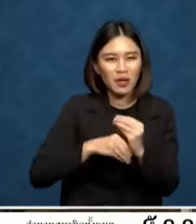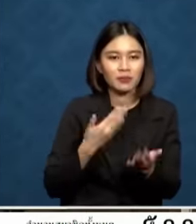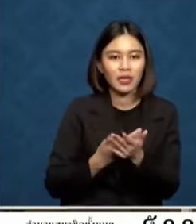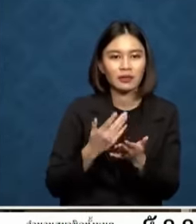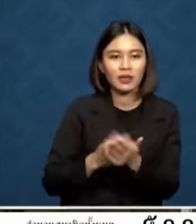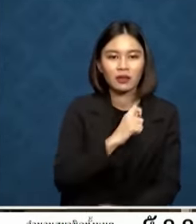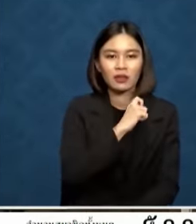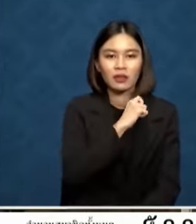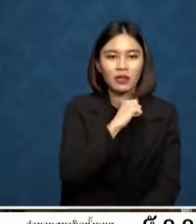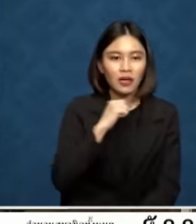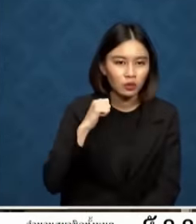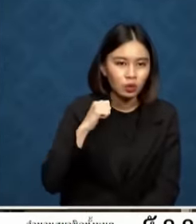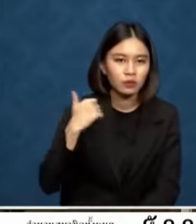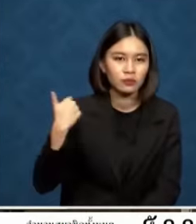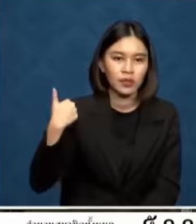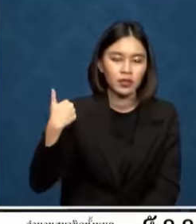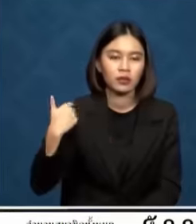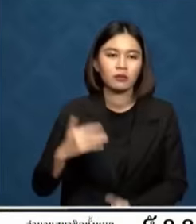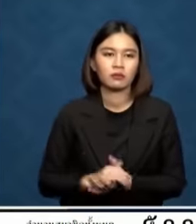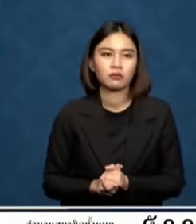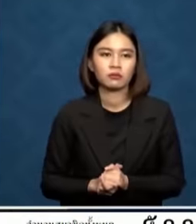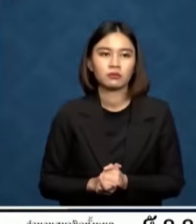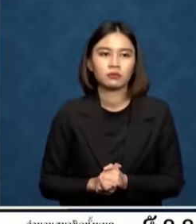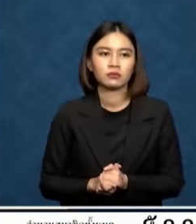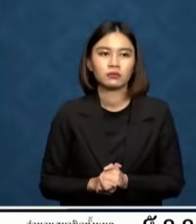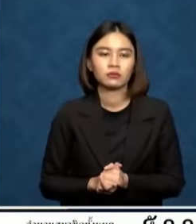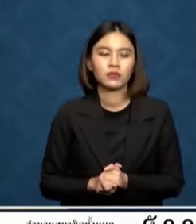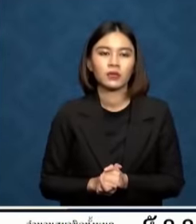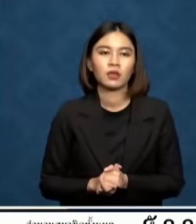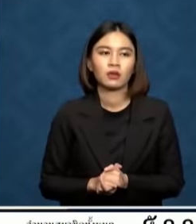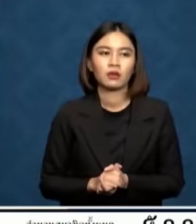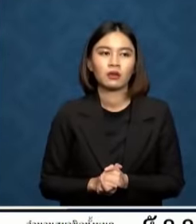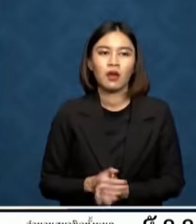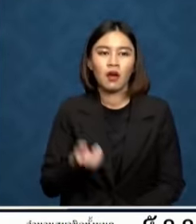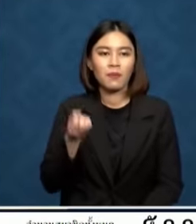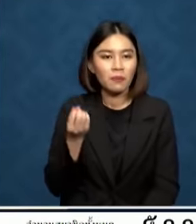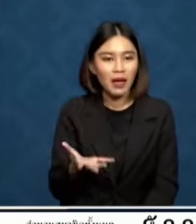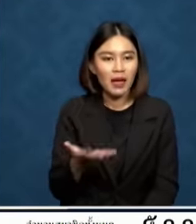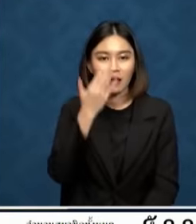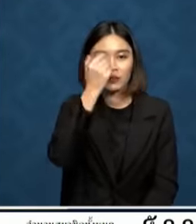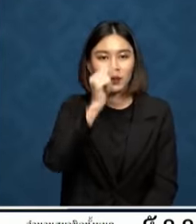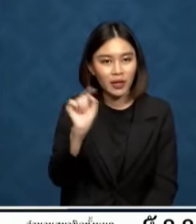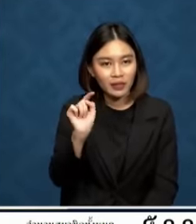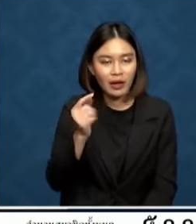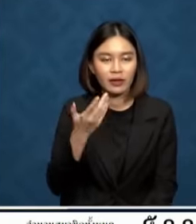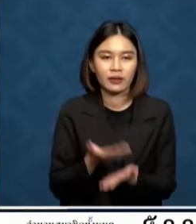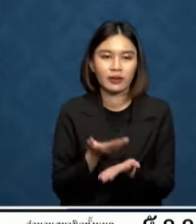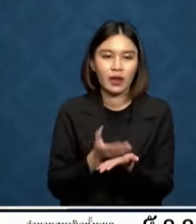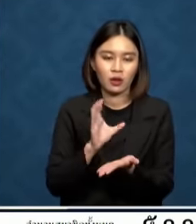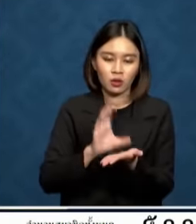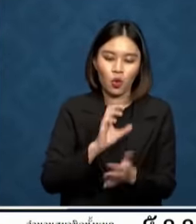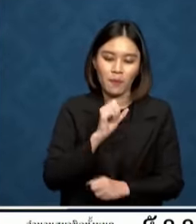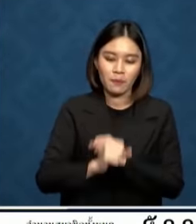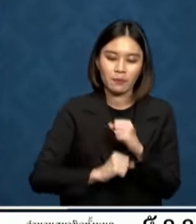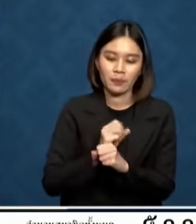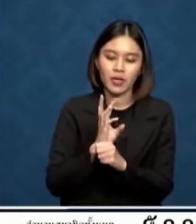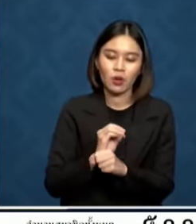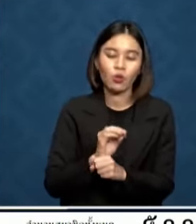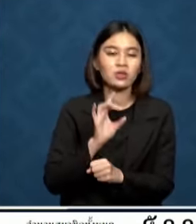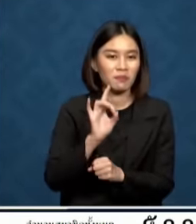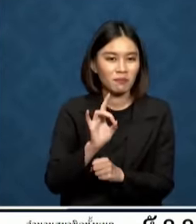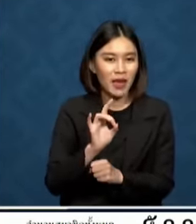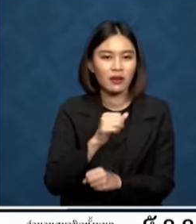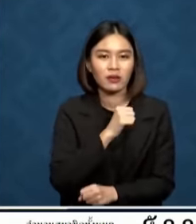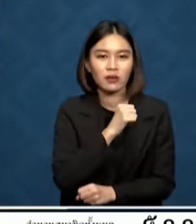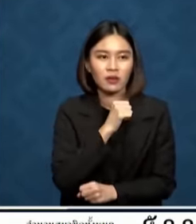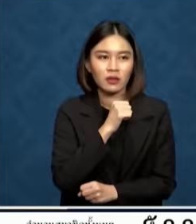ดมหาศาสตร์ที่บอกว่ามหาศาลเพราะงบปี 68ขาดดุล